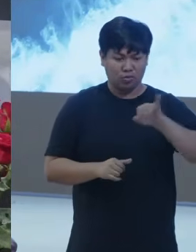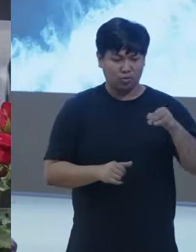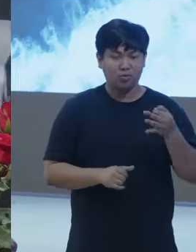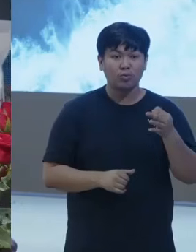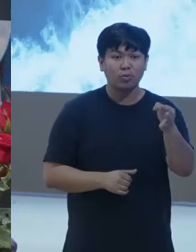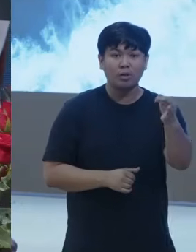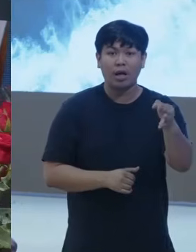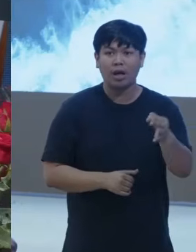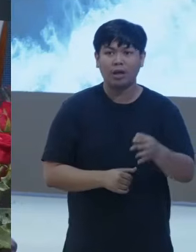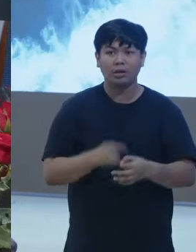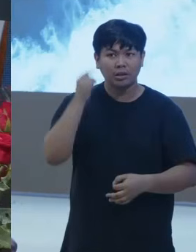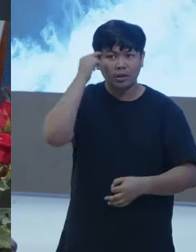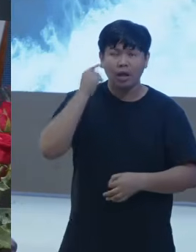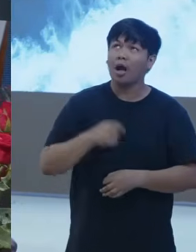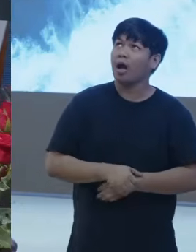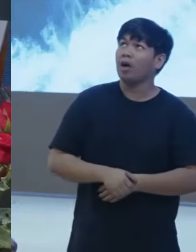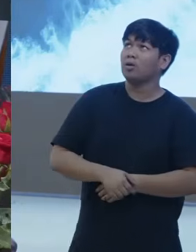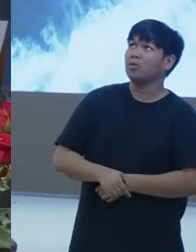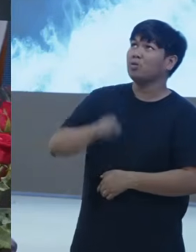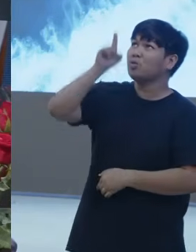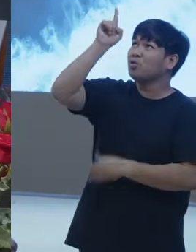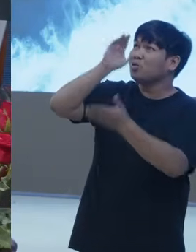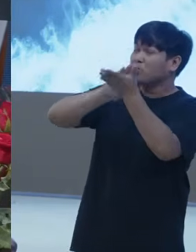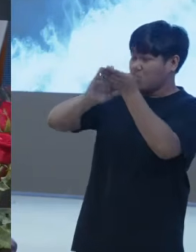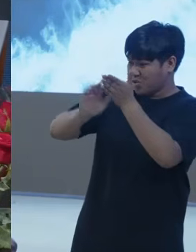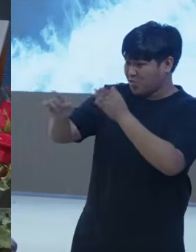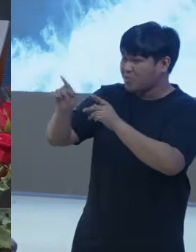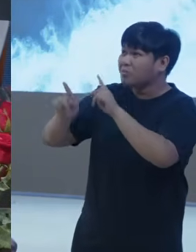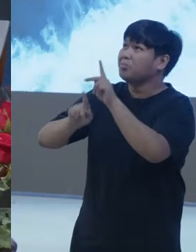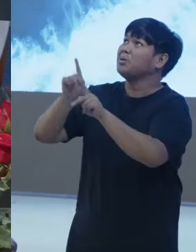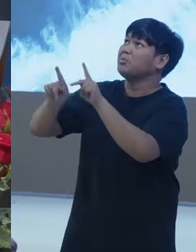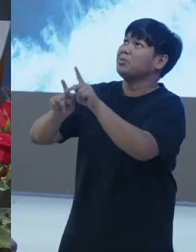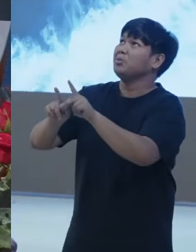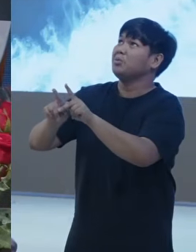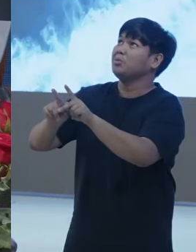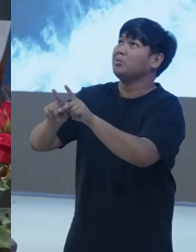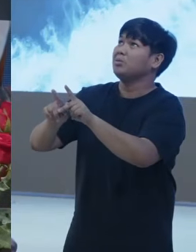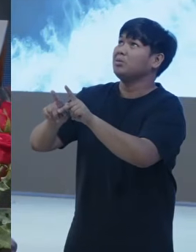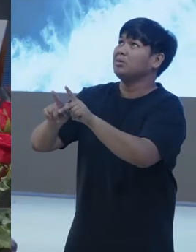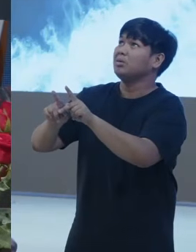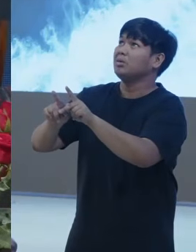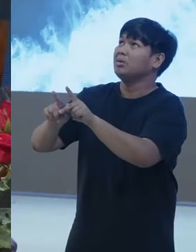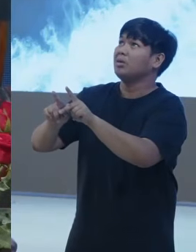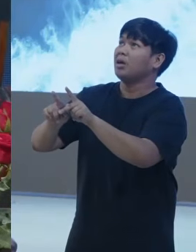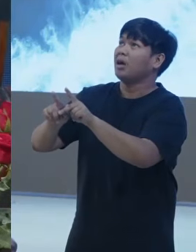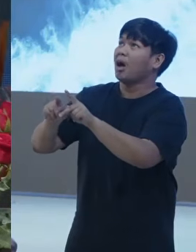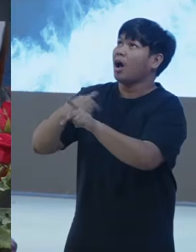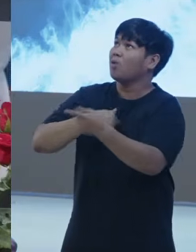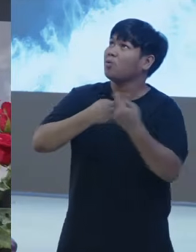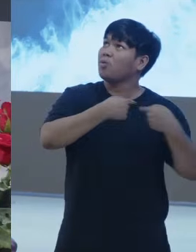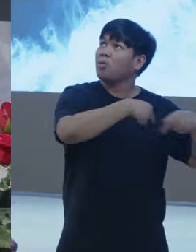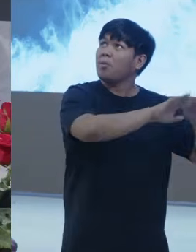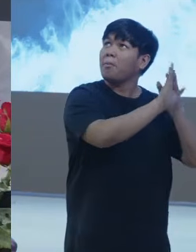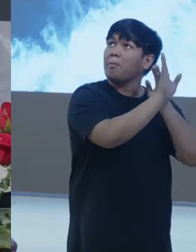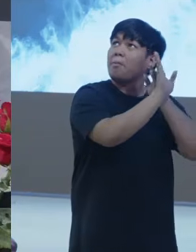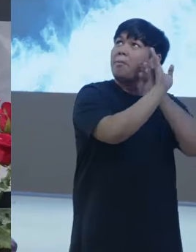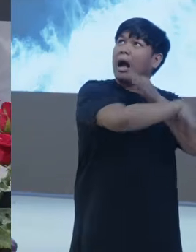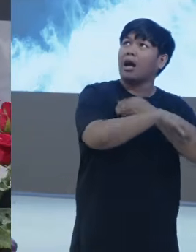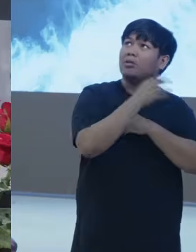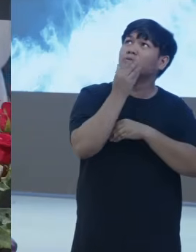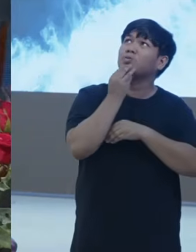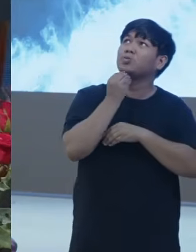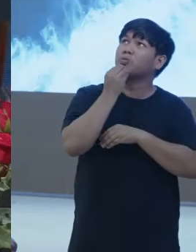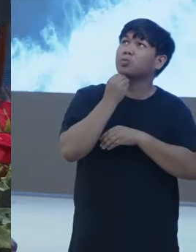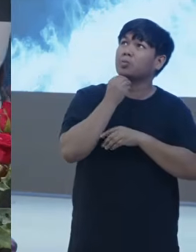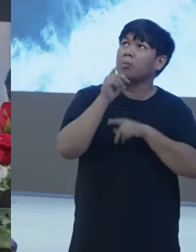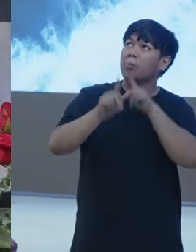kay Jonah ang mukha niya kisa sa katuwaan ng Diyos? kisa sa kalwalhatian ng Diyos,